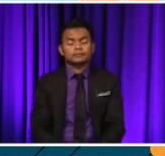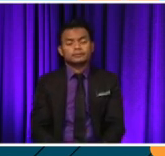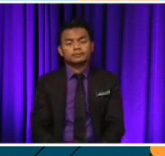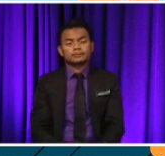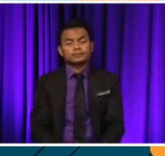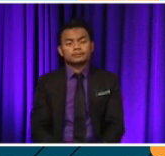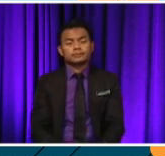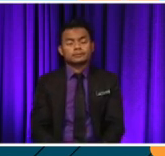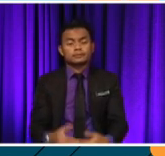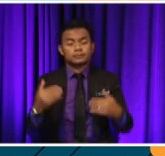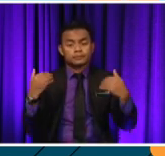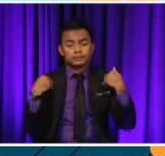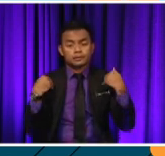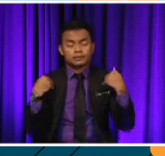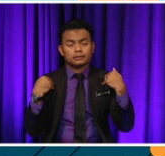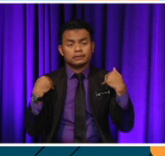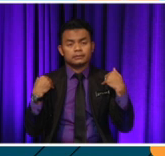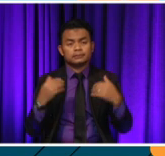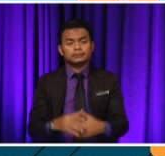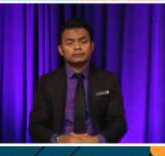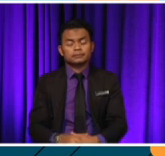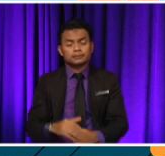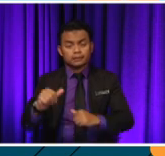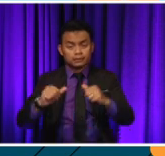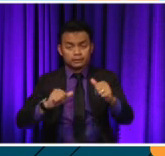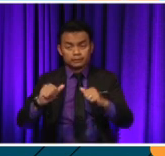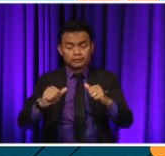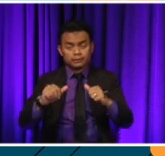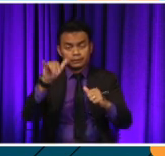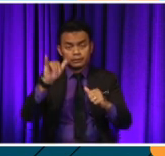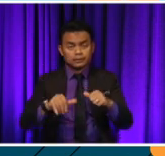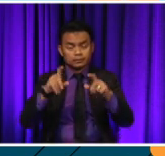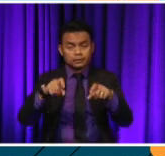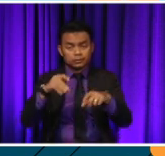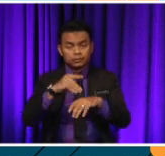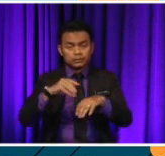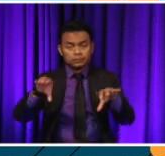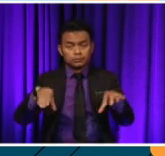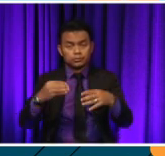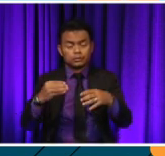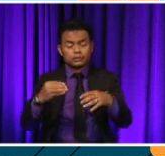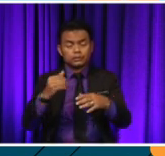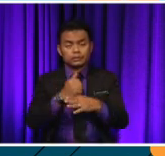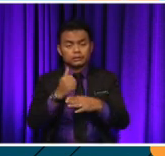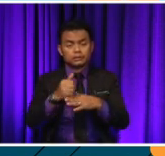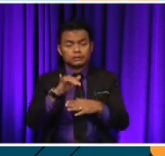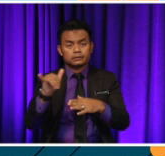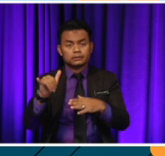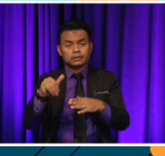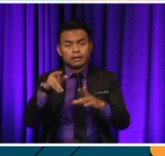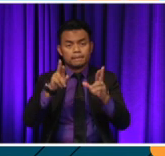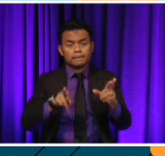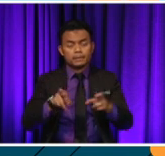pengusaha ada beberapa Activity yang perlu dilaksanakan antaranya perancangan yang kedua